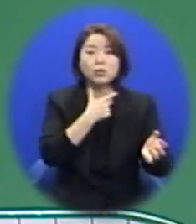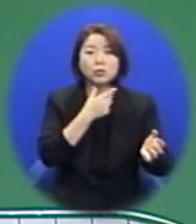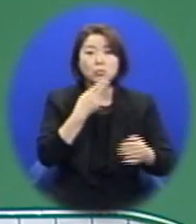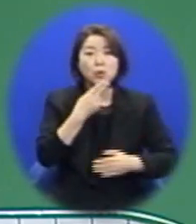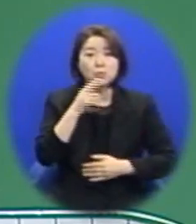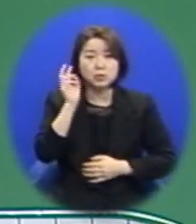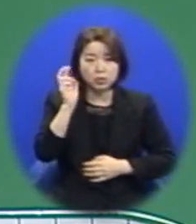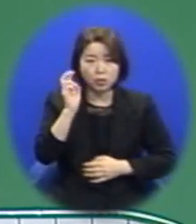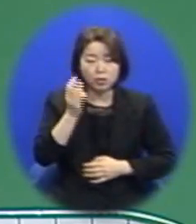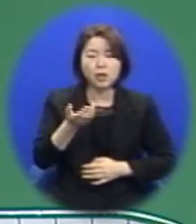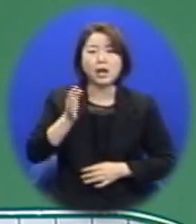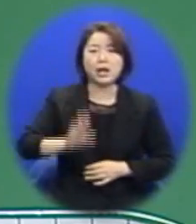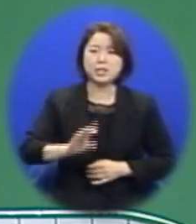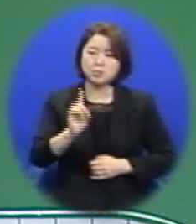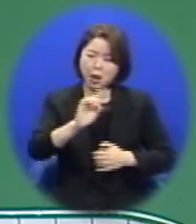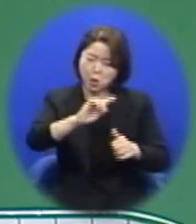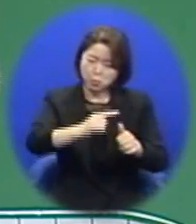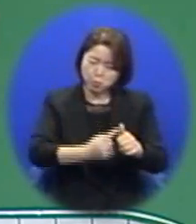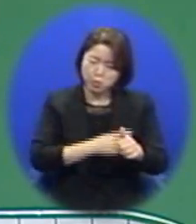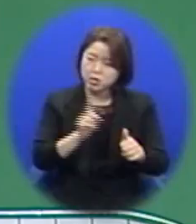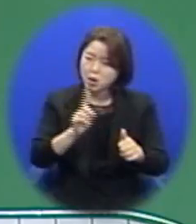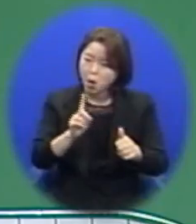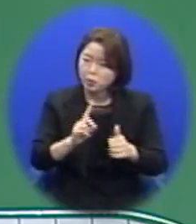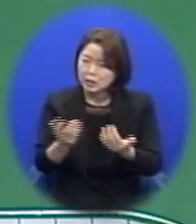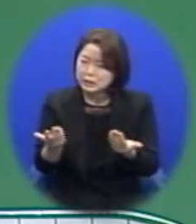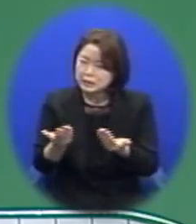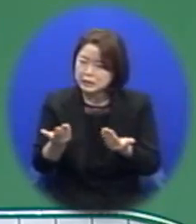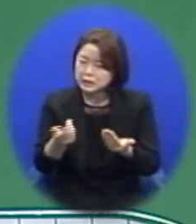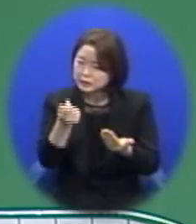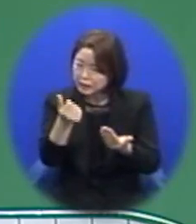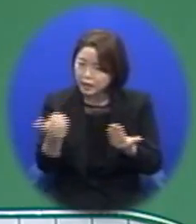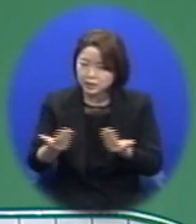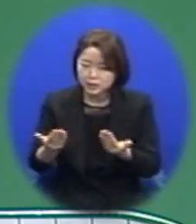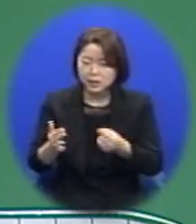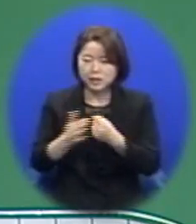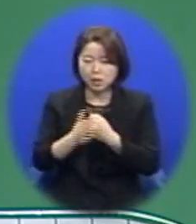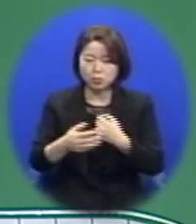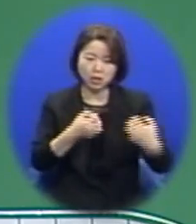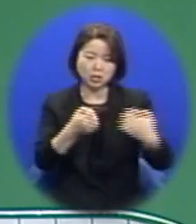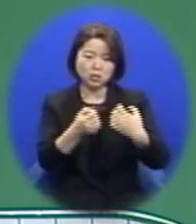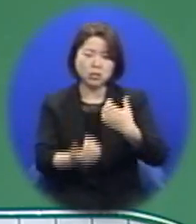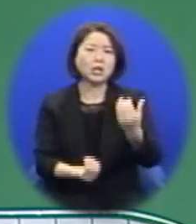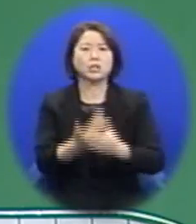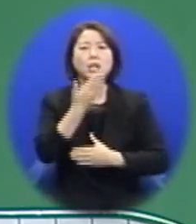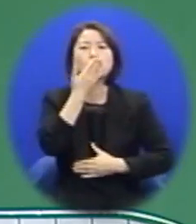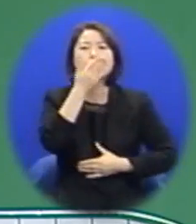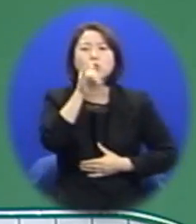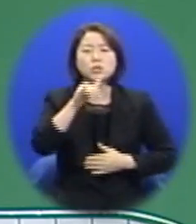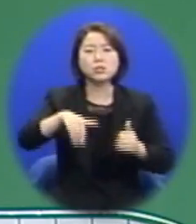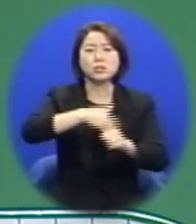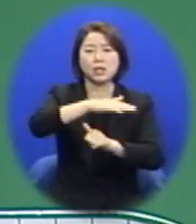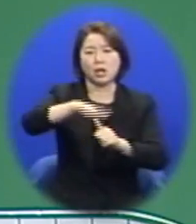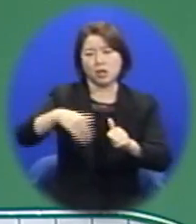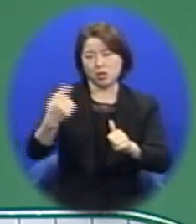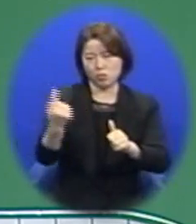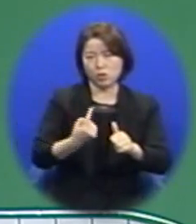우연한 어떤 사건으로 갑자기 전쟁이 벌어질 수도 있는 상황에 와 있습니다.